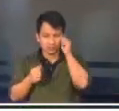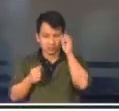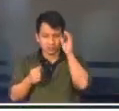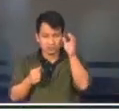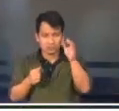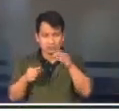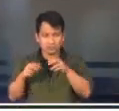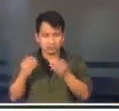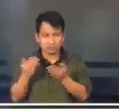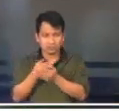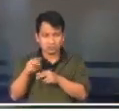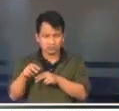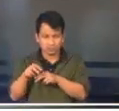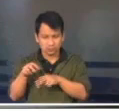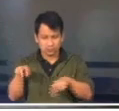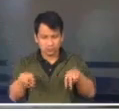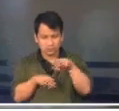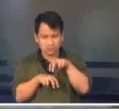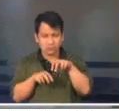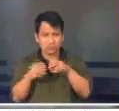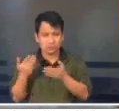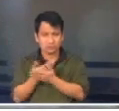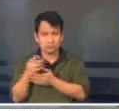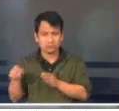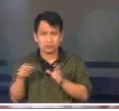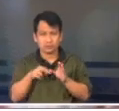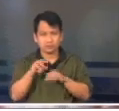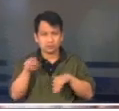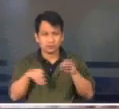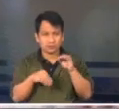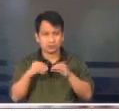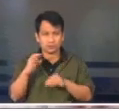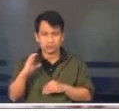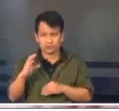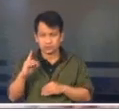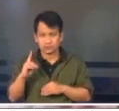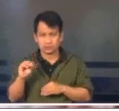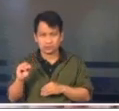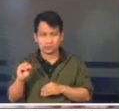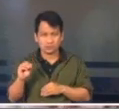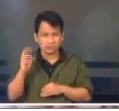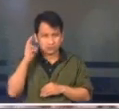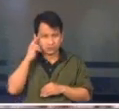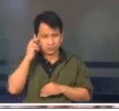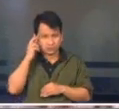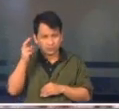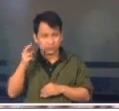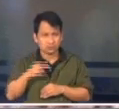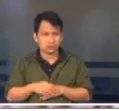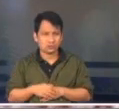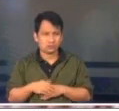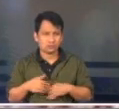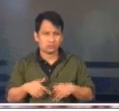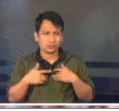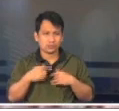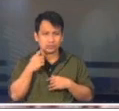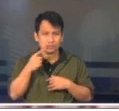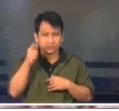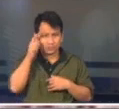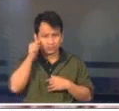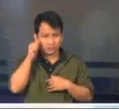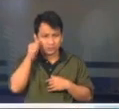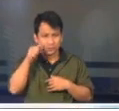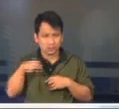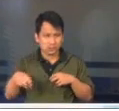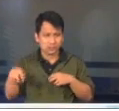bilang mga bagong House Deputy Speaker sina Cagayan de Oro Congressman Rufus Rodriguez, Buhay Party List Representative